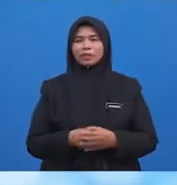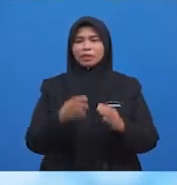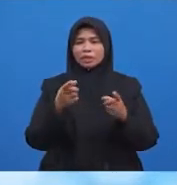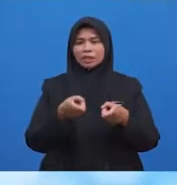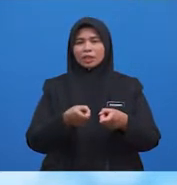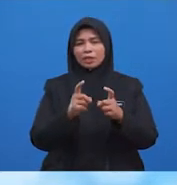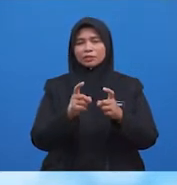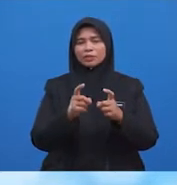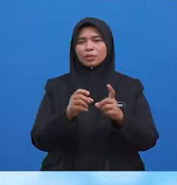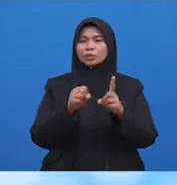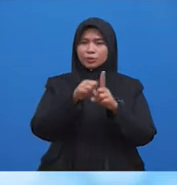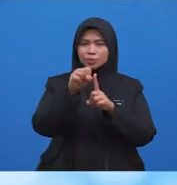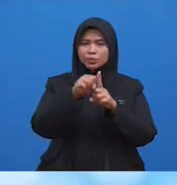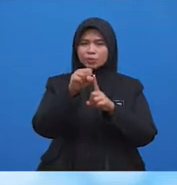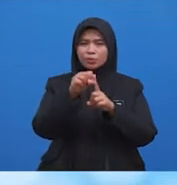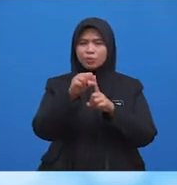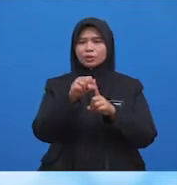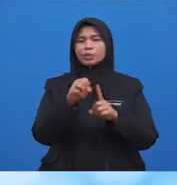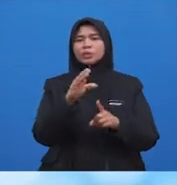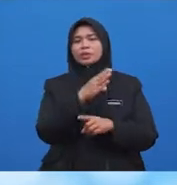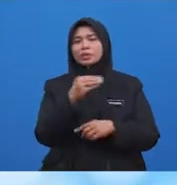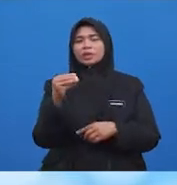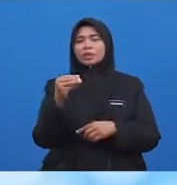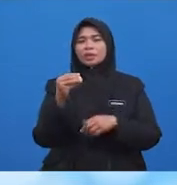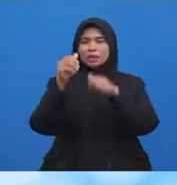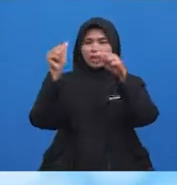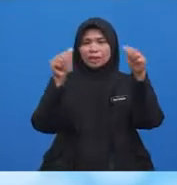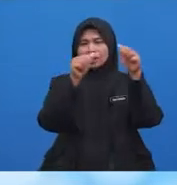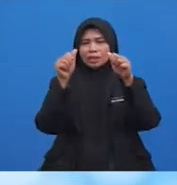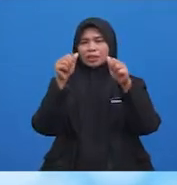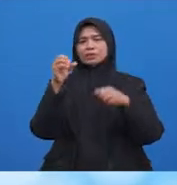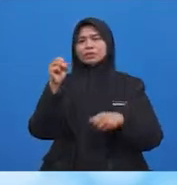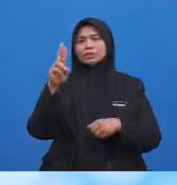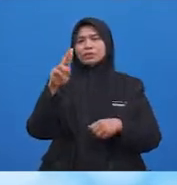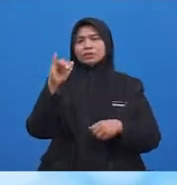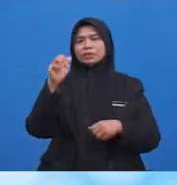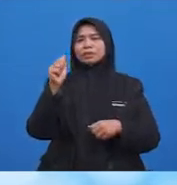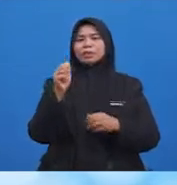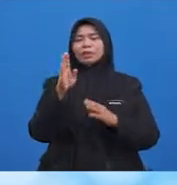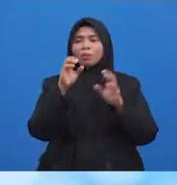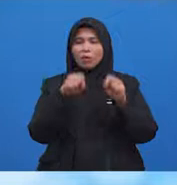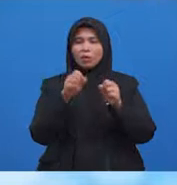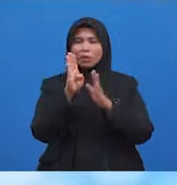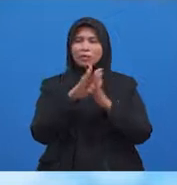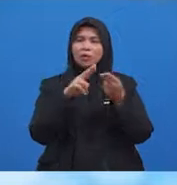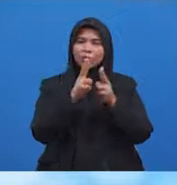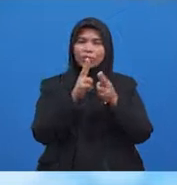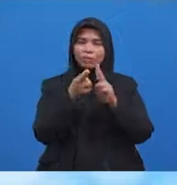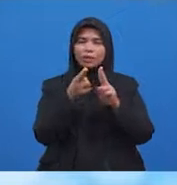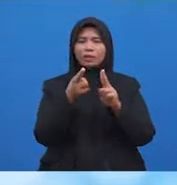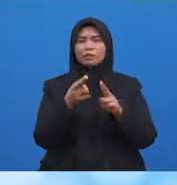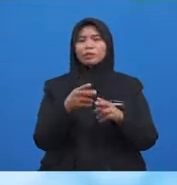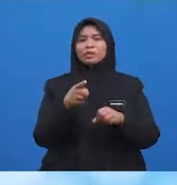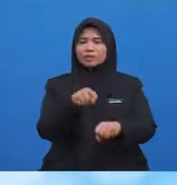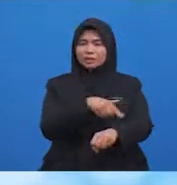Hai kelajuan suhu dan ketupat tadi angin Surya boleh berubah-rubah